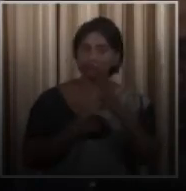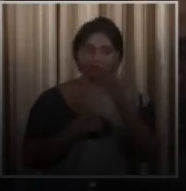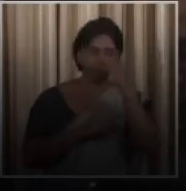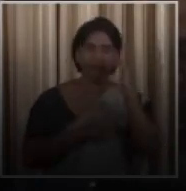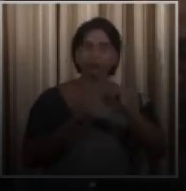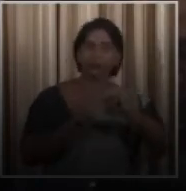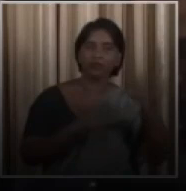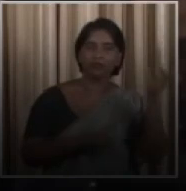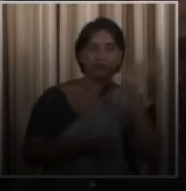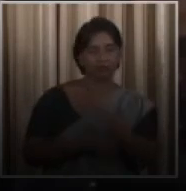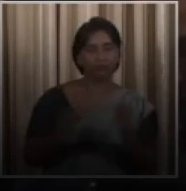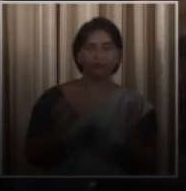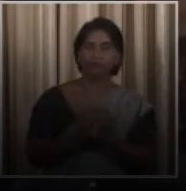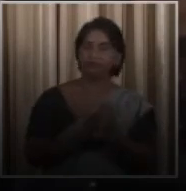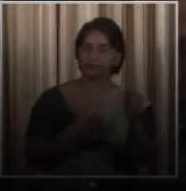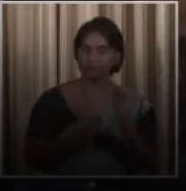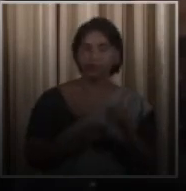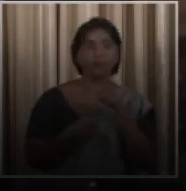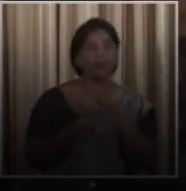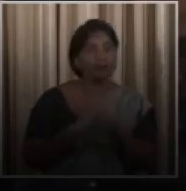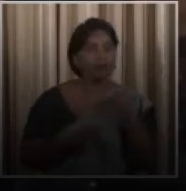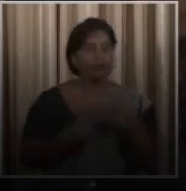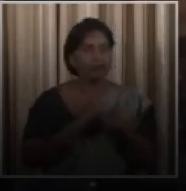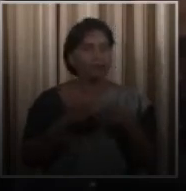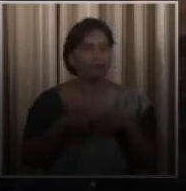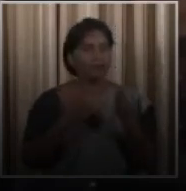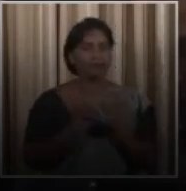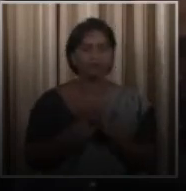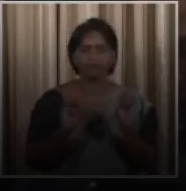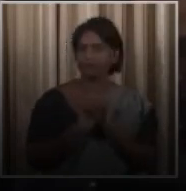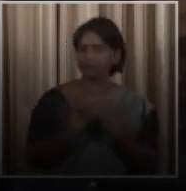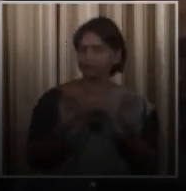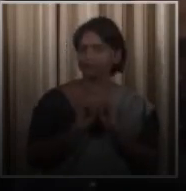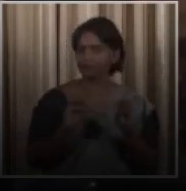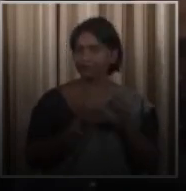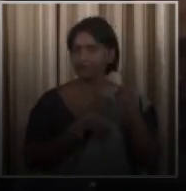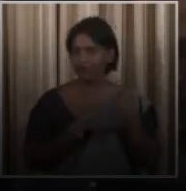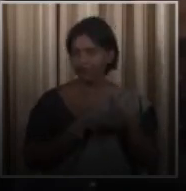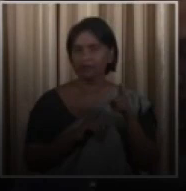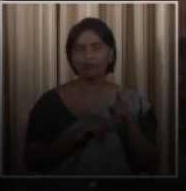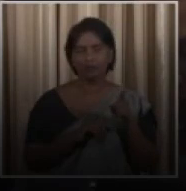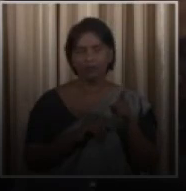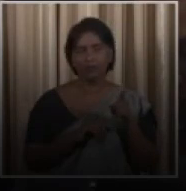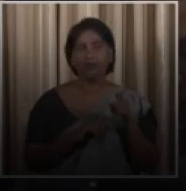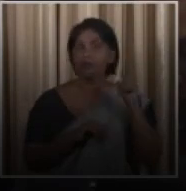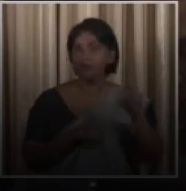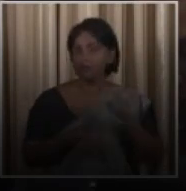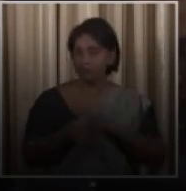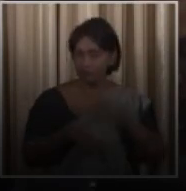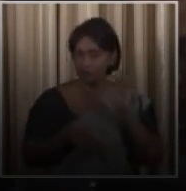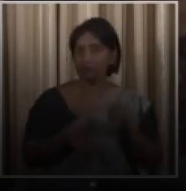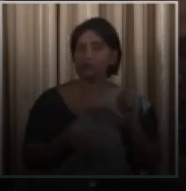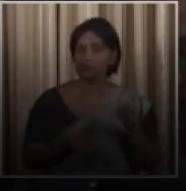වෙන කෙනෙක් පත් කරලා ඒ කටයුත්ත කරා. මේක අපේ රටේ පුවත්පත්වල නිතර යෙදුණා. ඔය